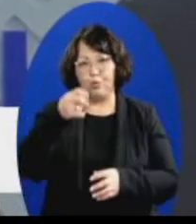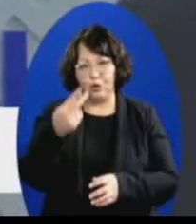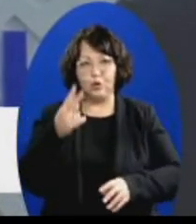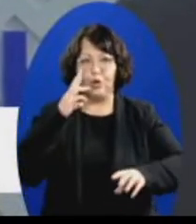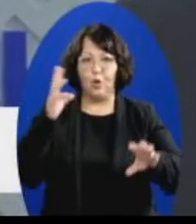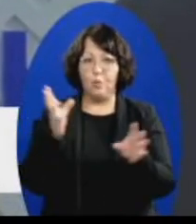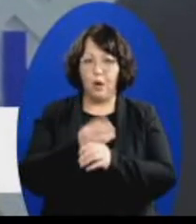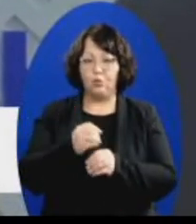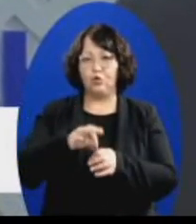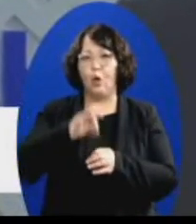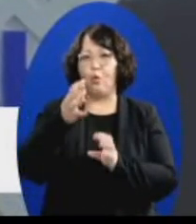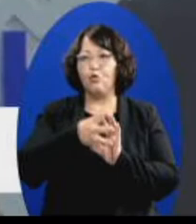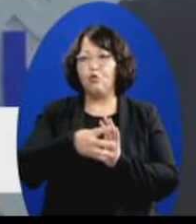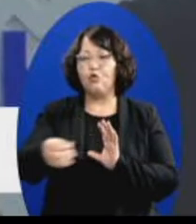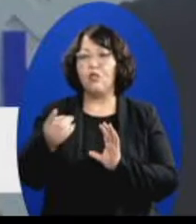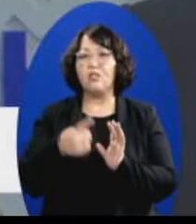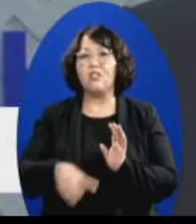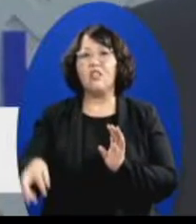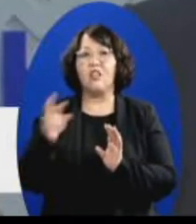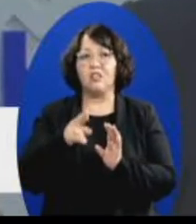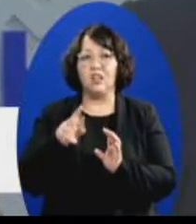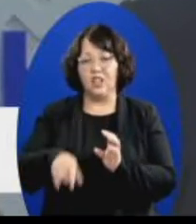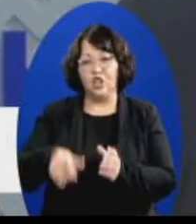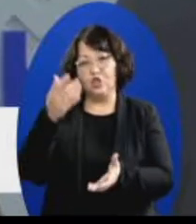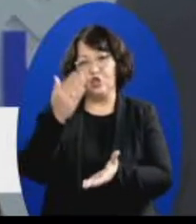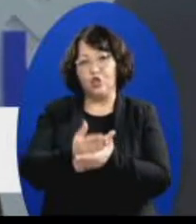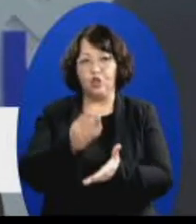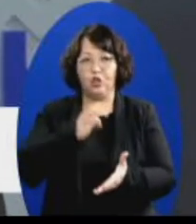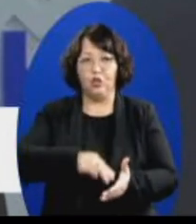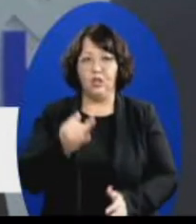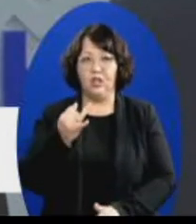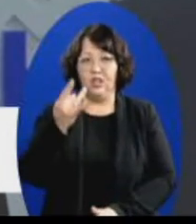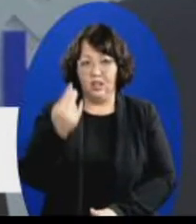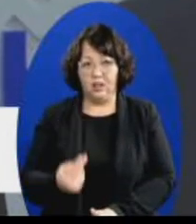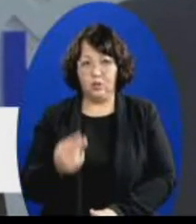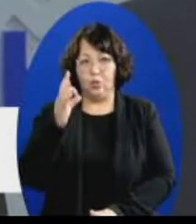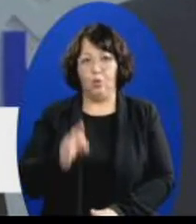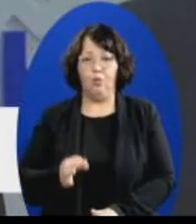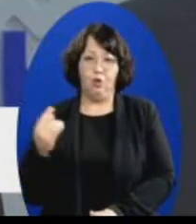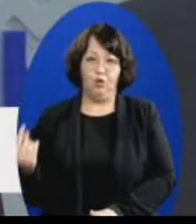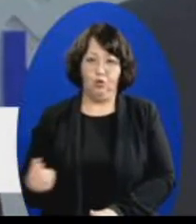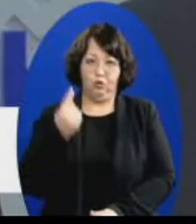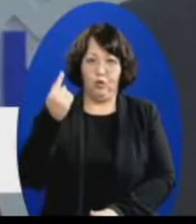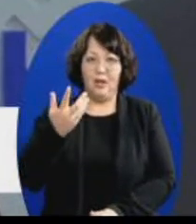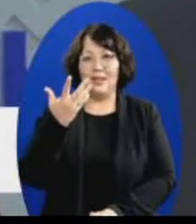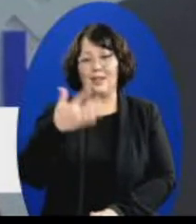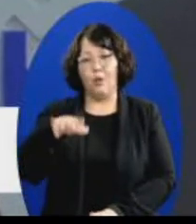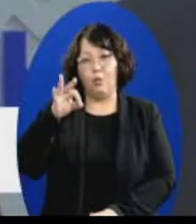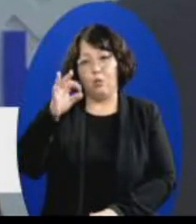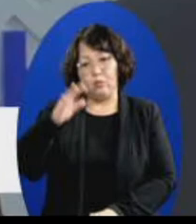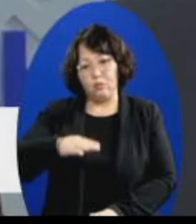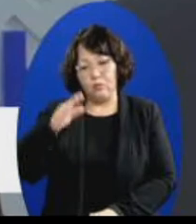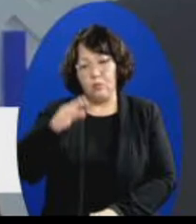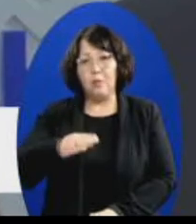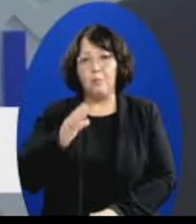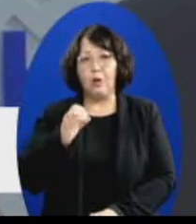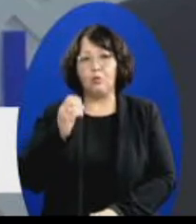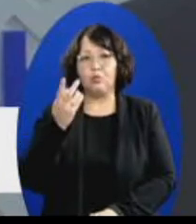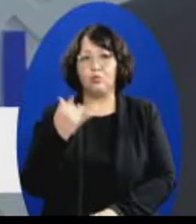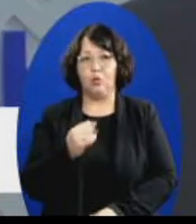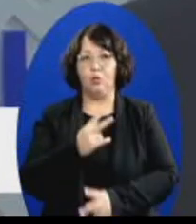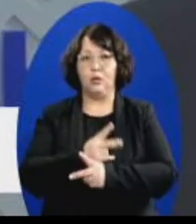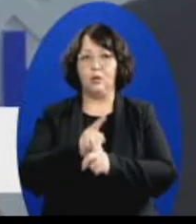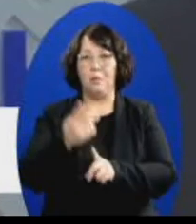сонгуульд нөлөөлөх гэдэг учраас энэс талсан сэргийлэхэд бол ирцэн хувийг өндөр хувиар тавьж одоо 50-с доошгүй хувьтай байдаг гэдэг ийм